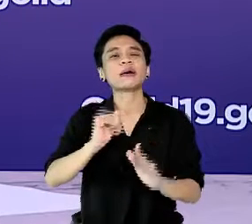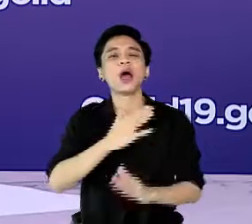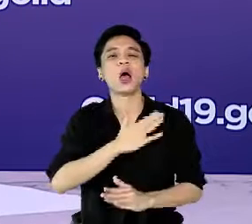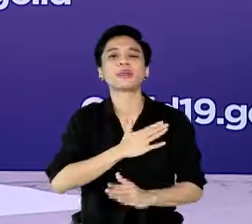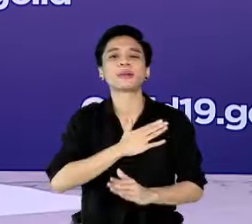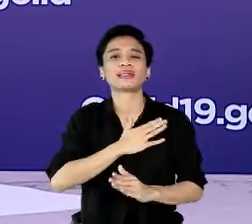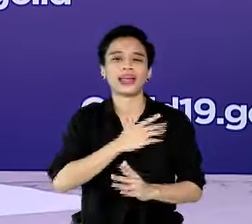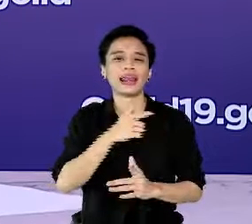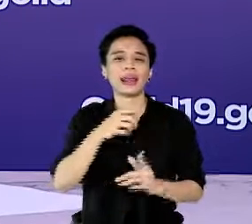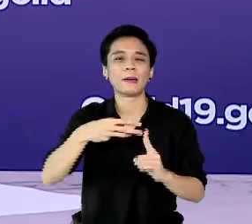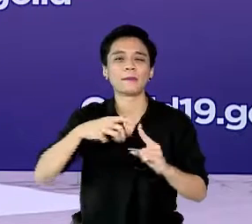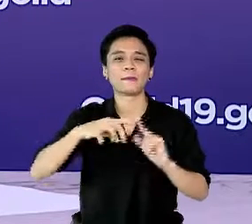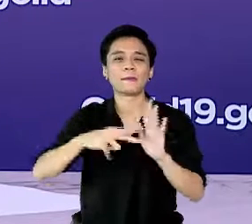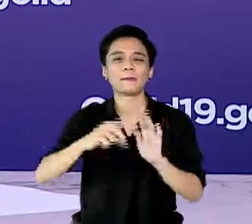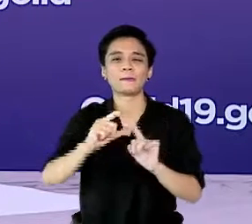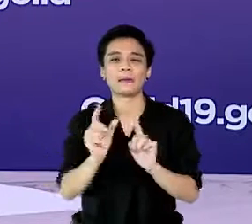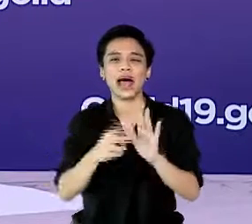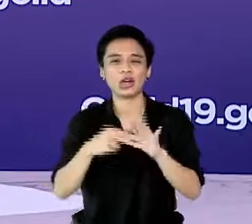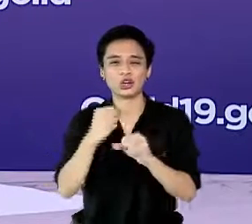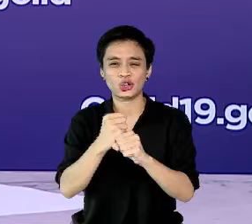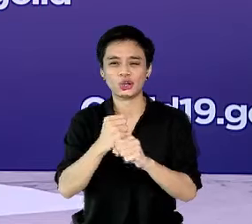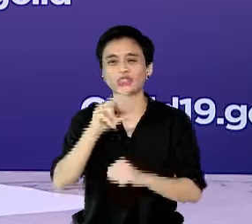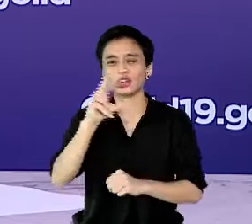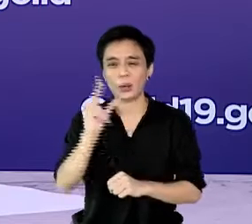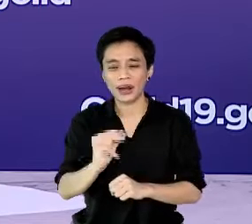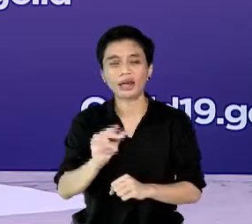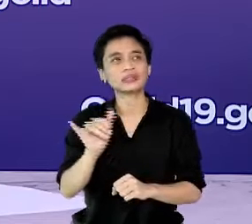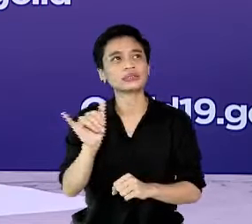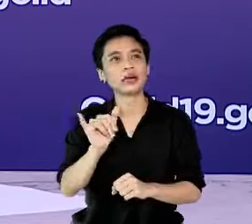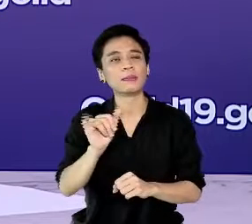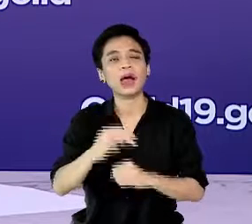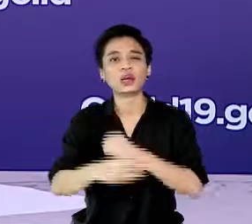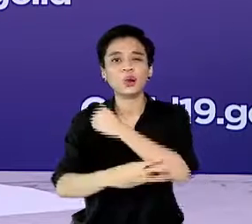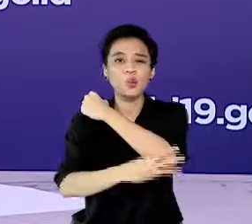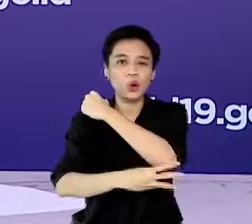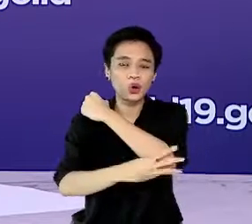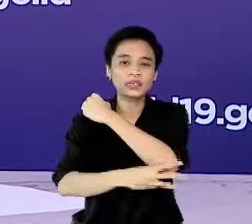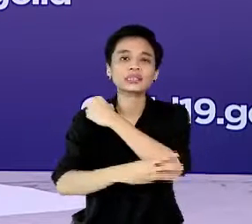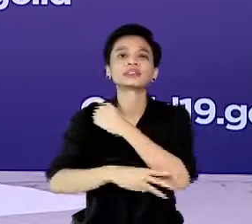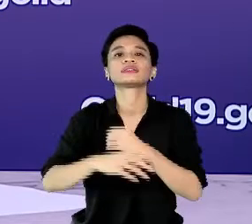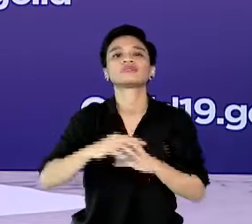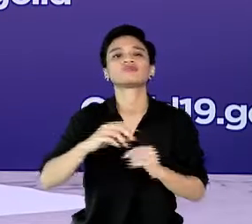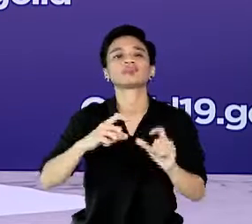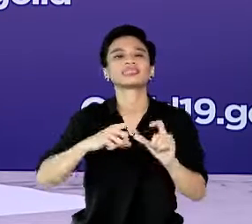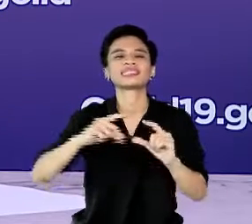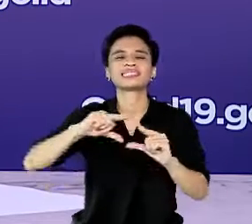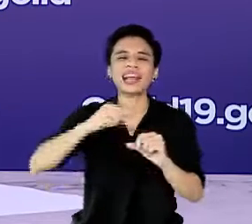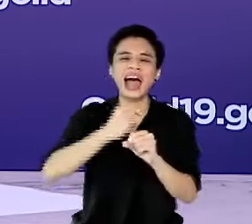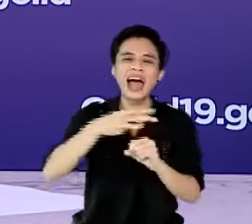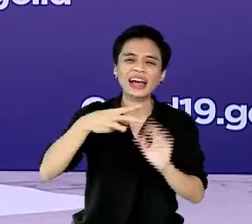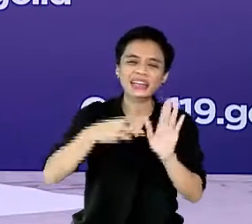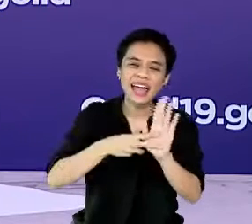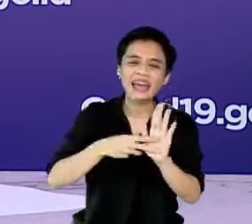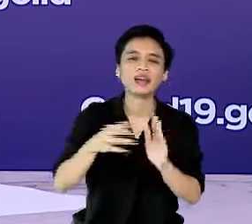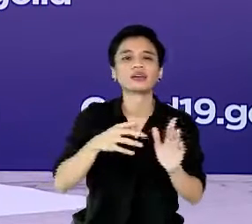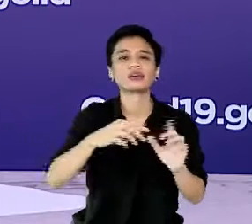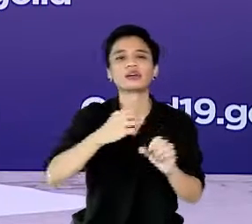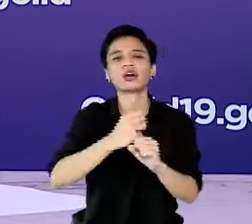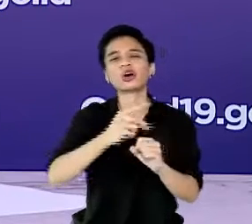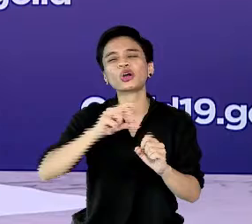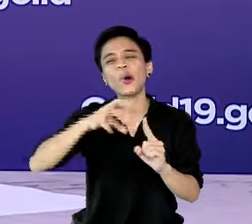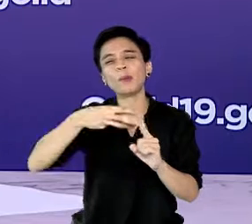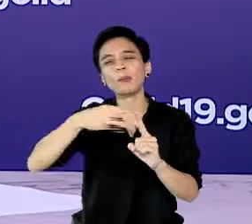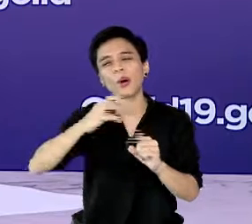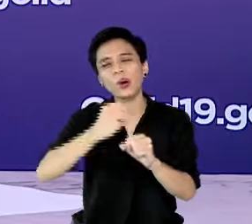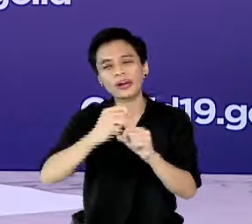di provinsi Jawa Barat serta Kabupaten Wonogiri Sragen Grobogan Jepara dan Semarang di